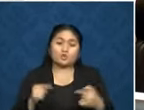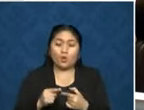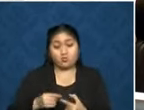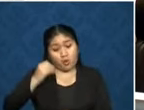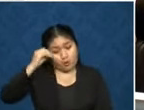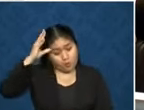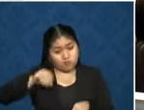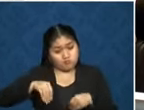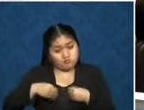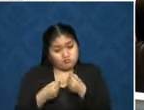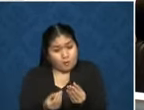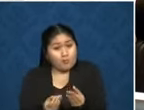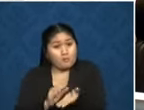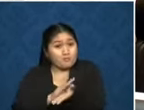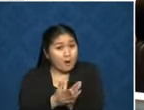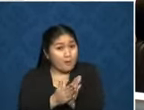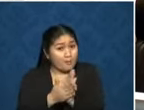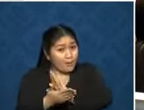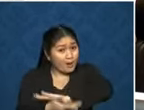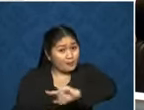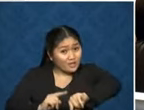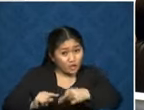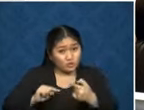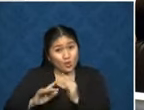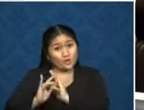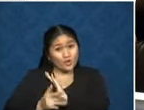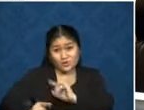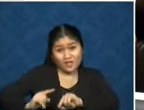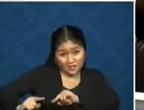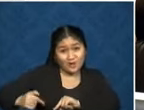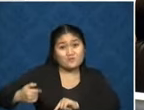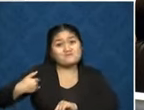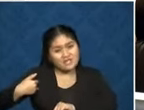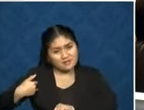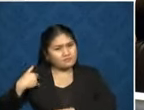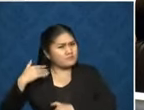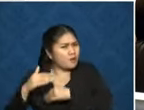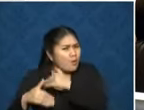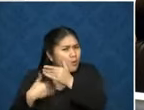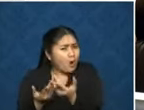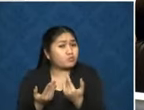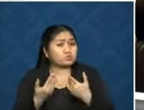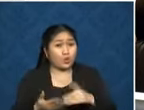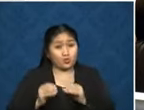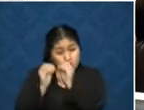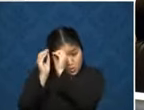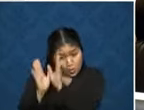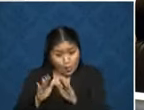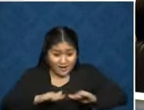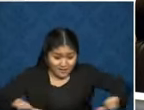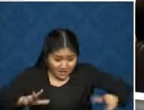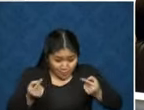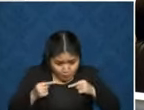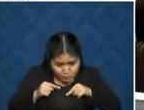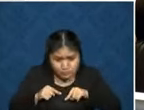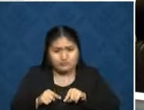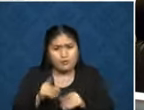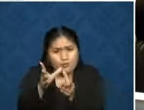ความรู้ใหม่ๆและปรับมุมมองต่อการใช้เทคโนโลยีเราจะต้องเดินทางไปพร้อมกับเด็กๆของพวกเราในการ